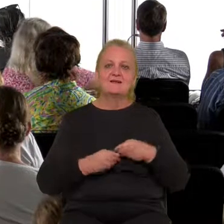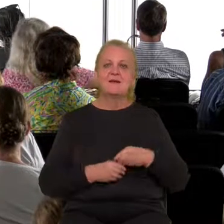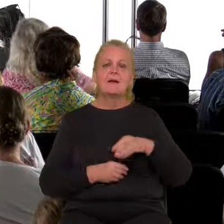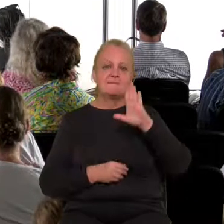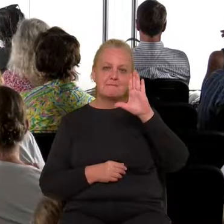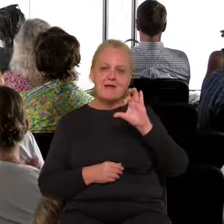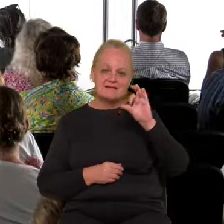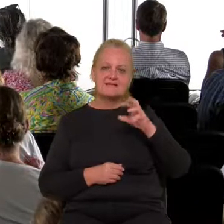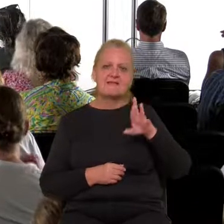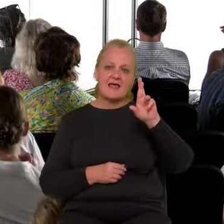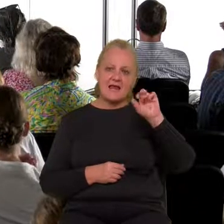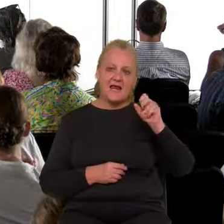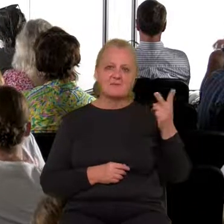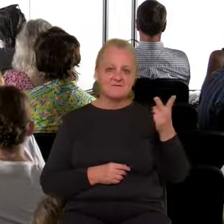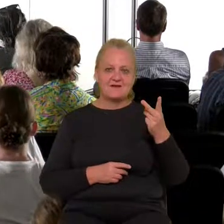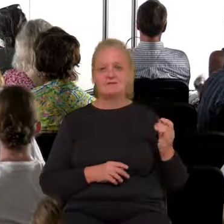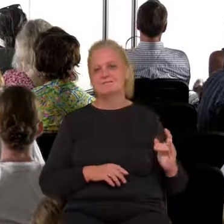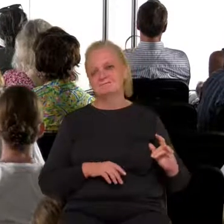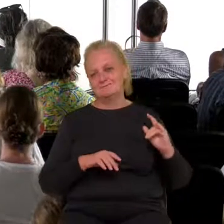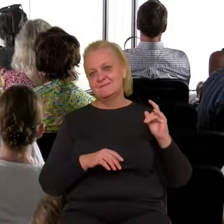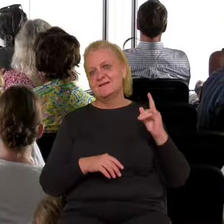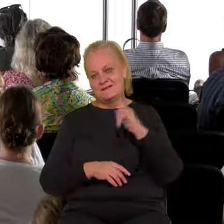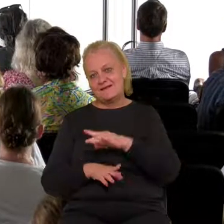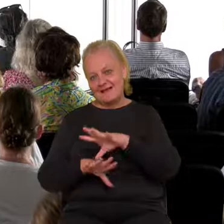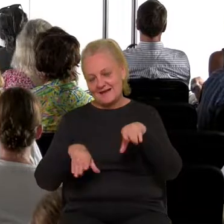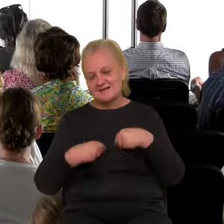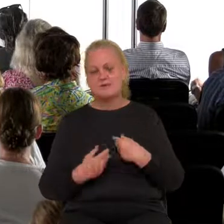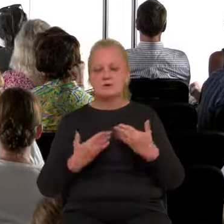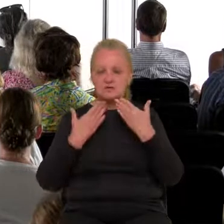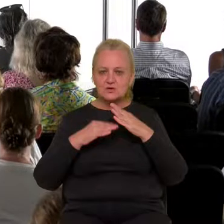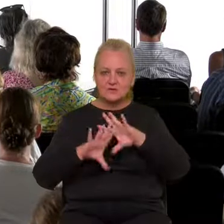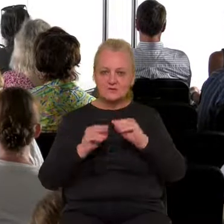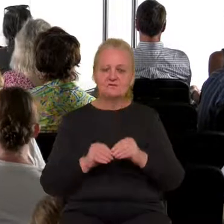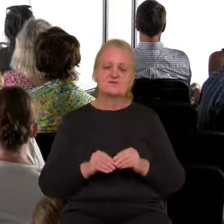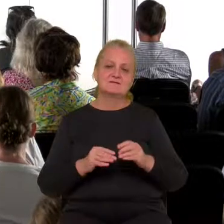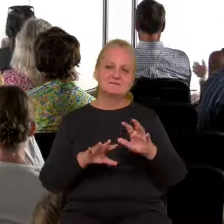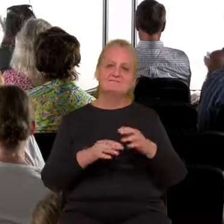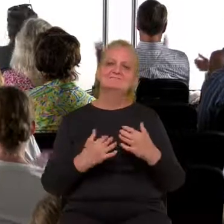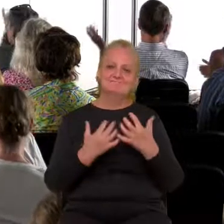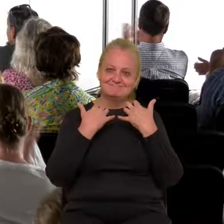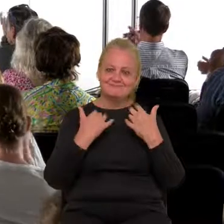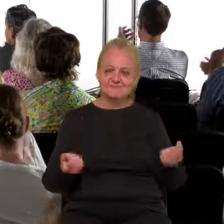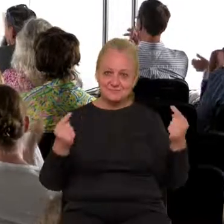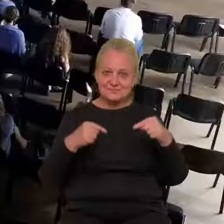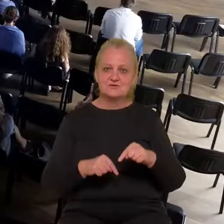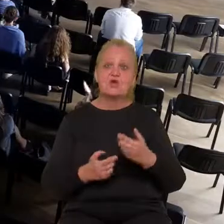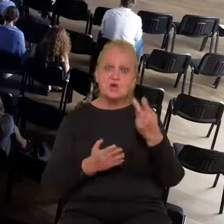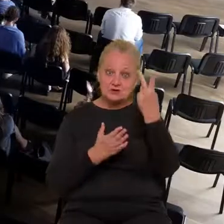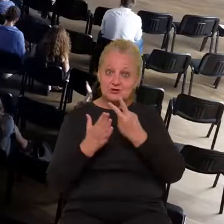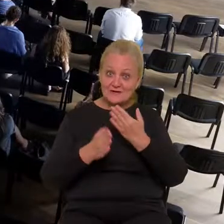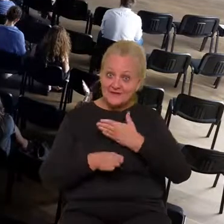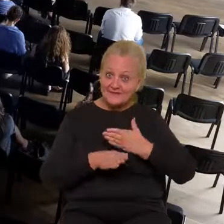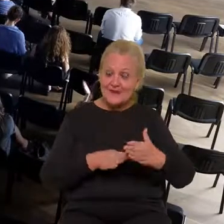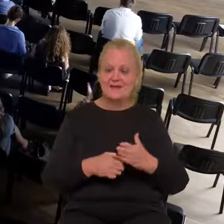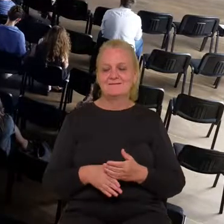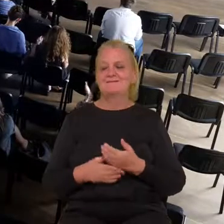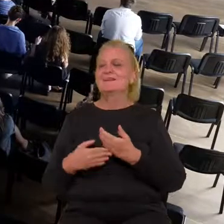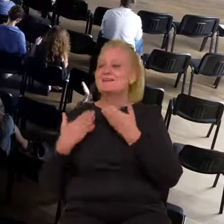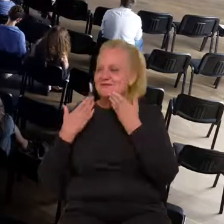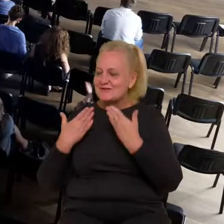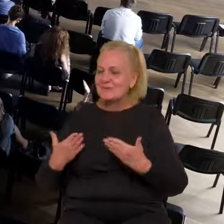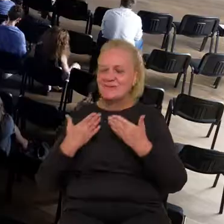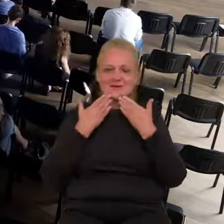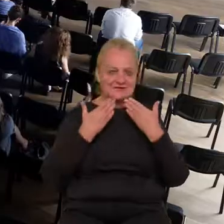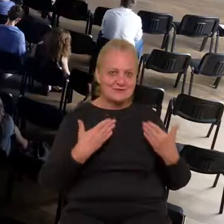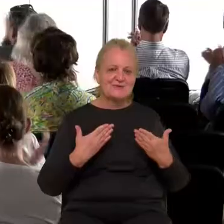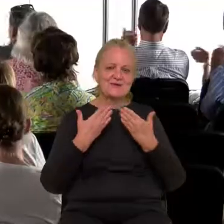Rami. Tak więc dziękuję wszystkim, dziękuję za przybycie i czytajcie dalej. Dziękuję. Jeszcze raz wielkie brawa. Dziękujemy bardzo. Dziękuję